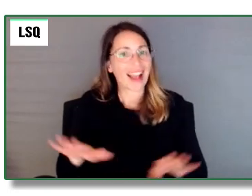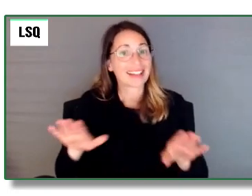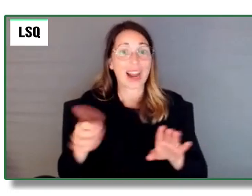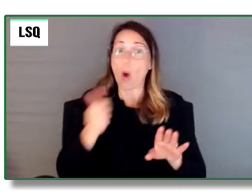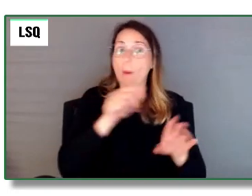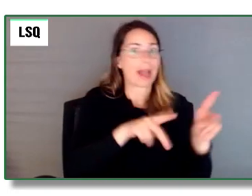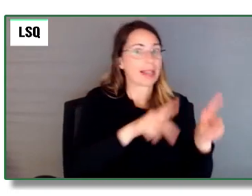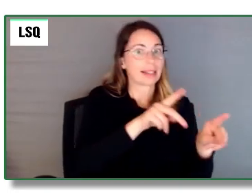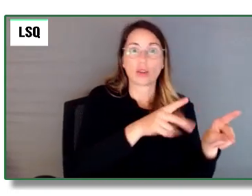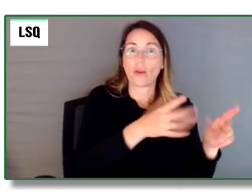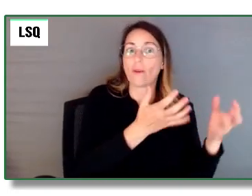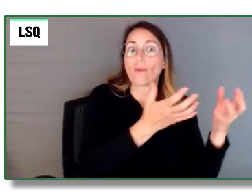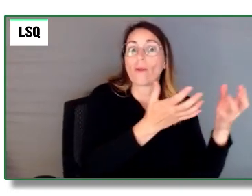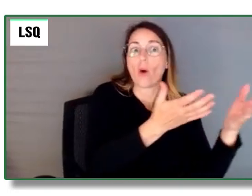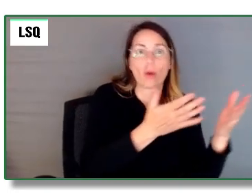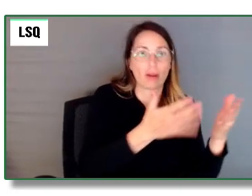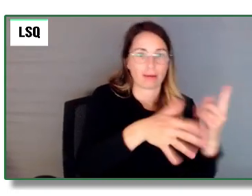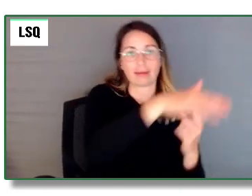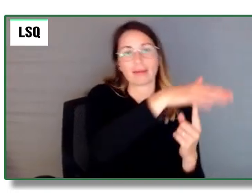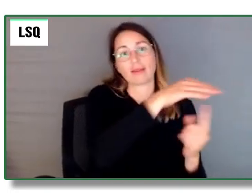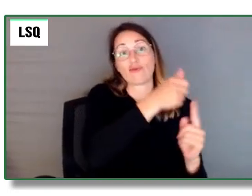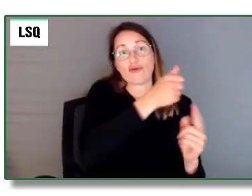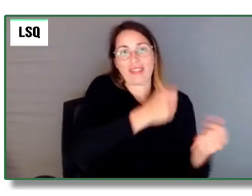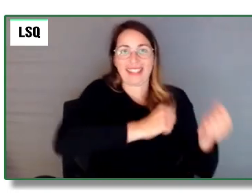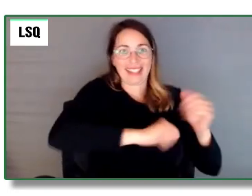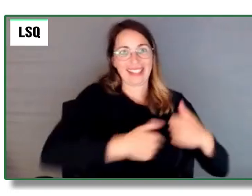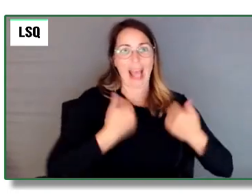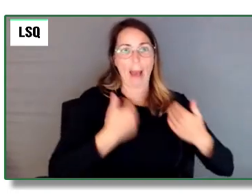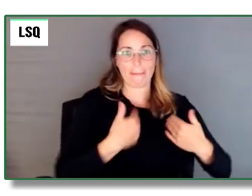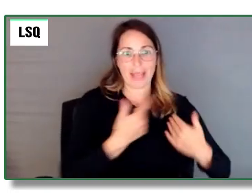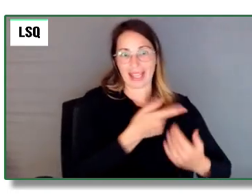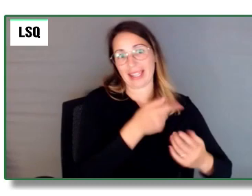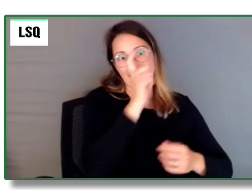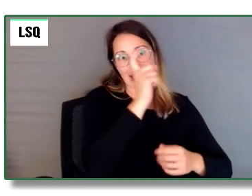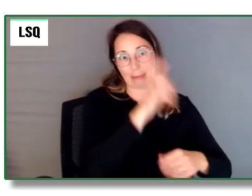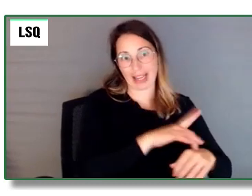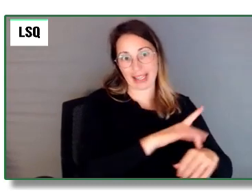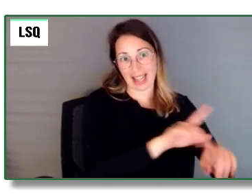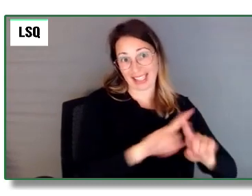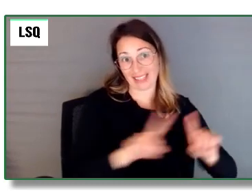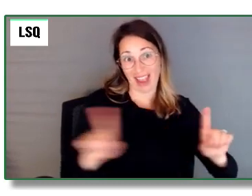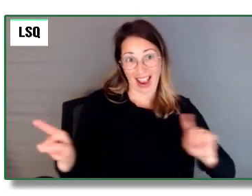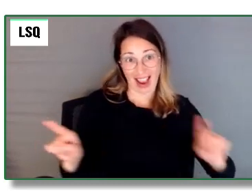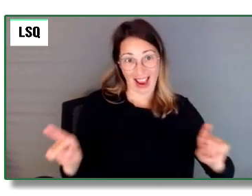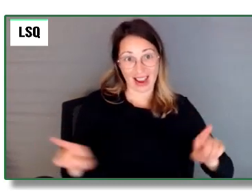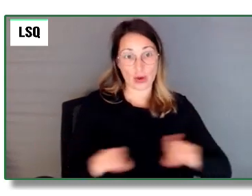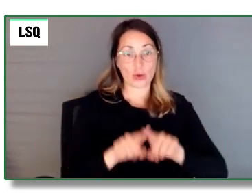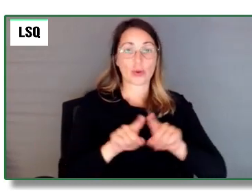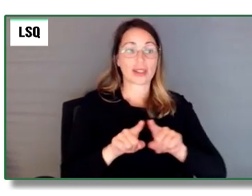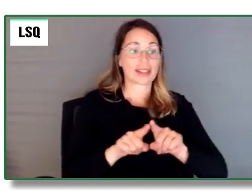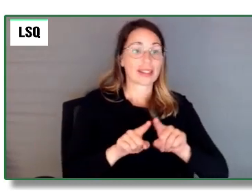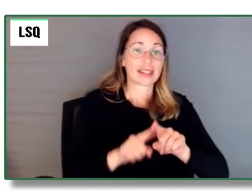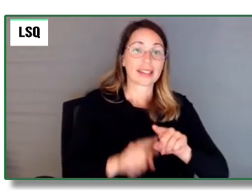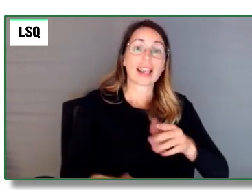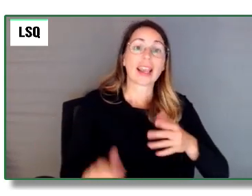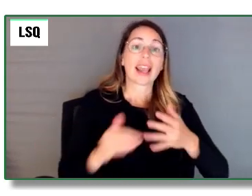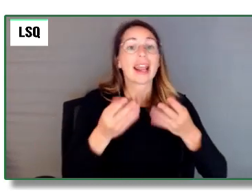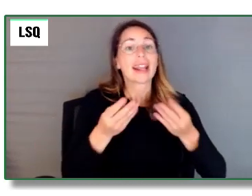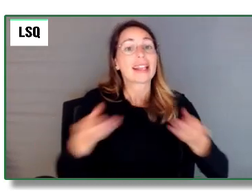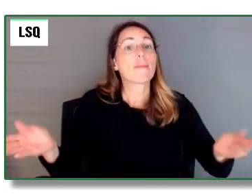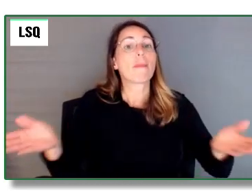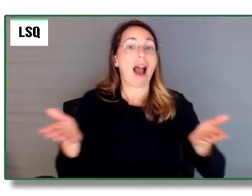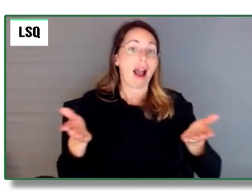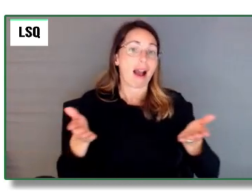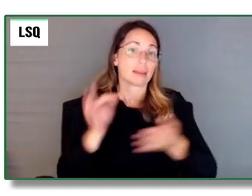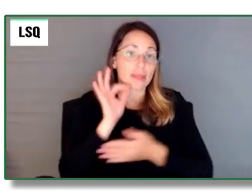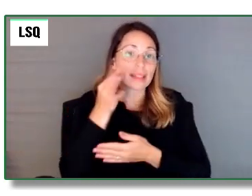des environnements plus dynamiques et ces expériences-là. Il y a également les équipements spécialisés adaptés dont on a parlé avec le Trail